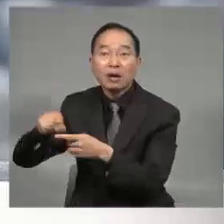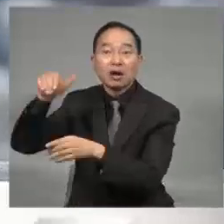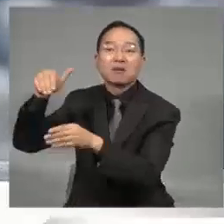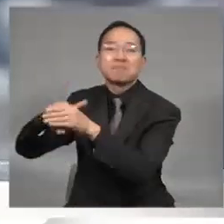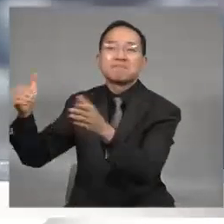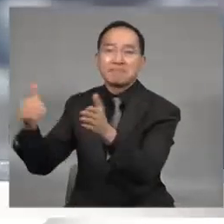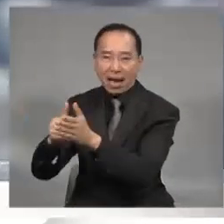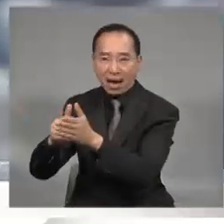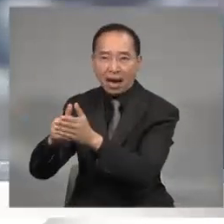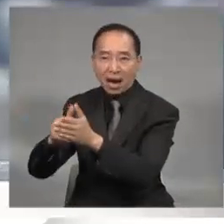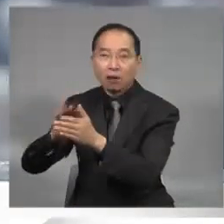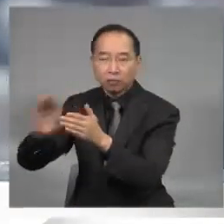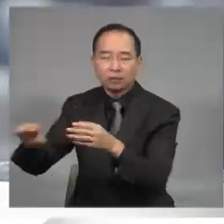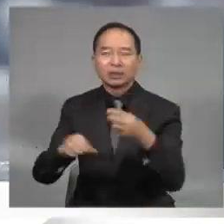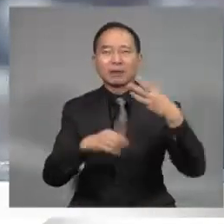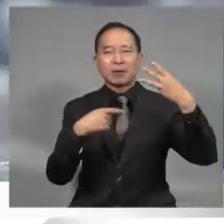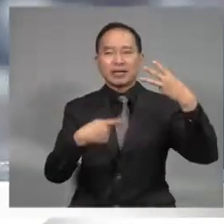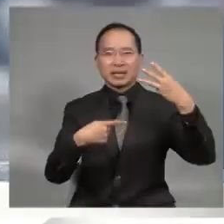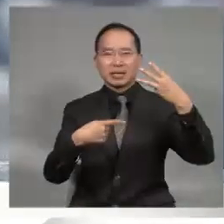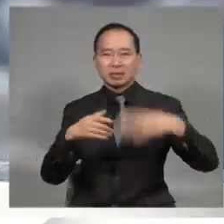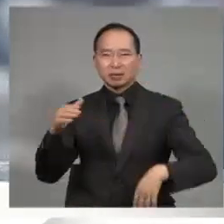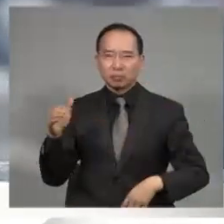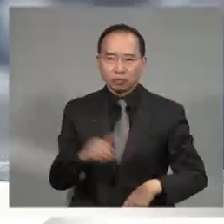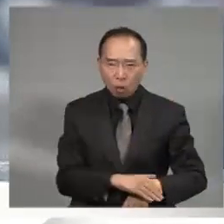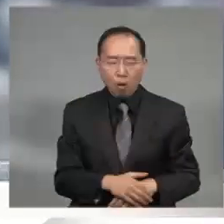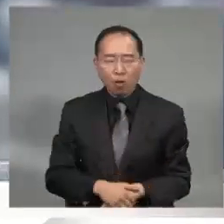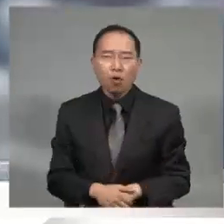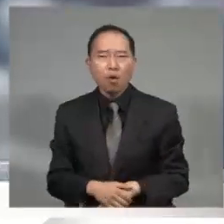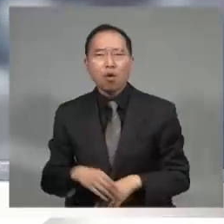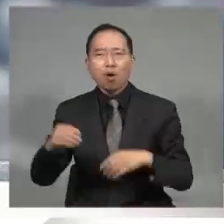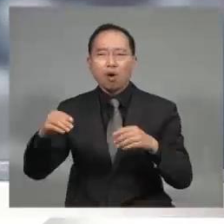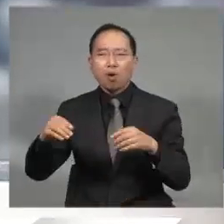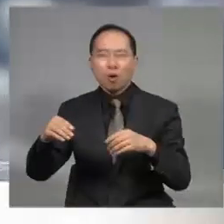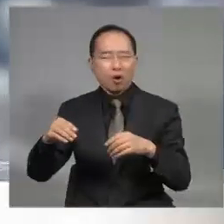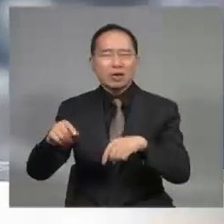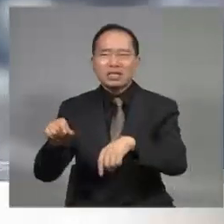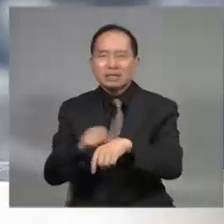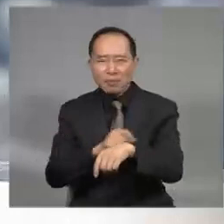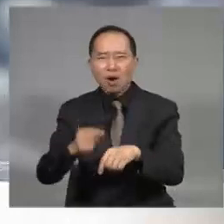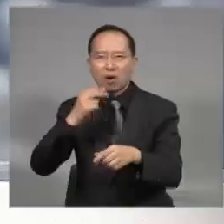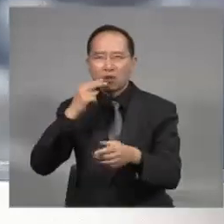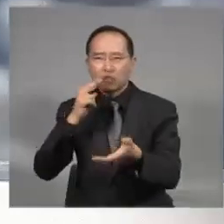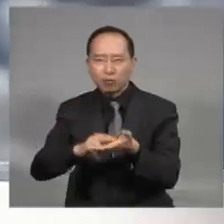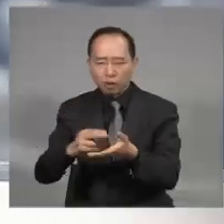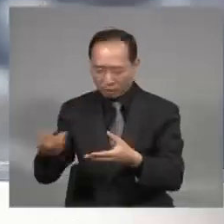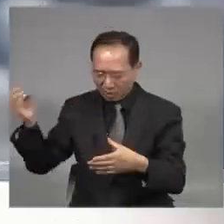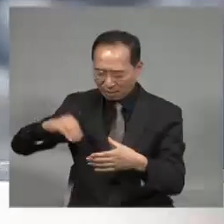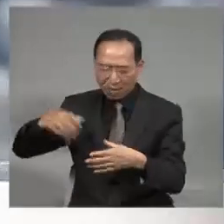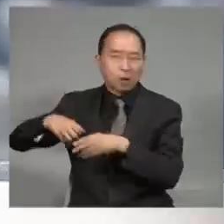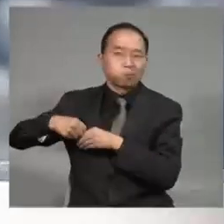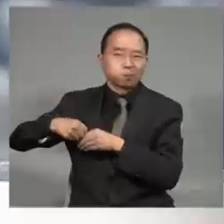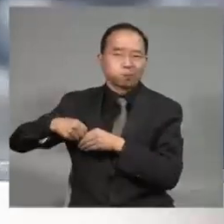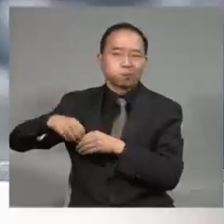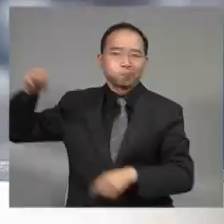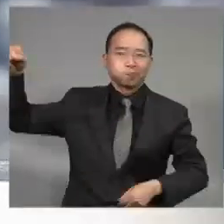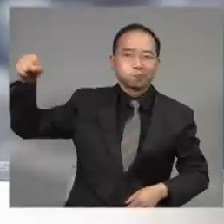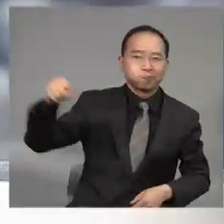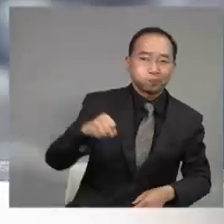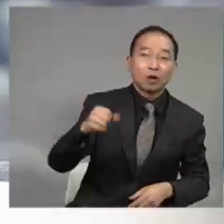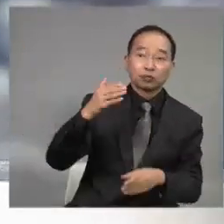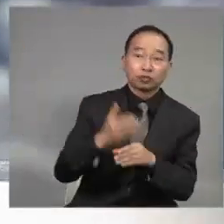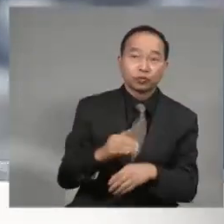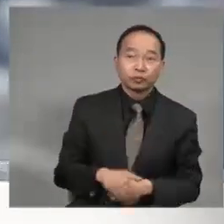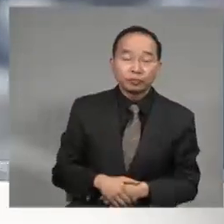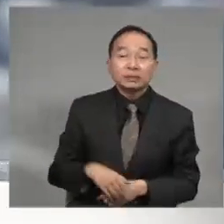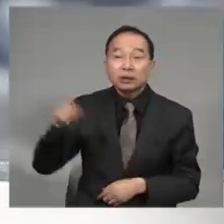후에 3월 1일부터 외교 행랑을 통해서 국내로 지금 회송되고 있습니다. 지금도 열심히 오고 있겠네요. 그렇죠? 네. 이 외교부